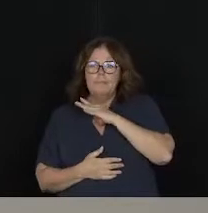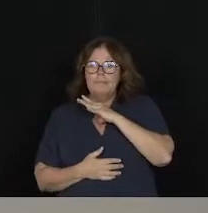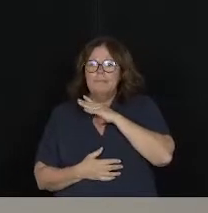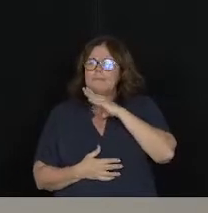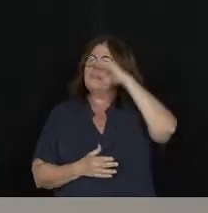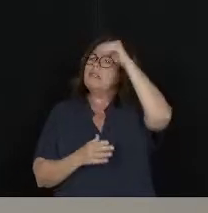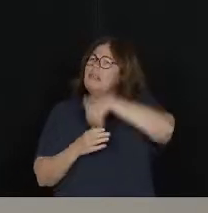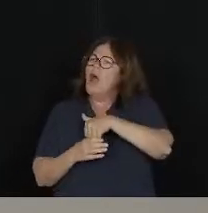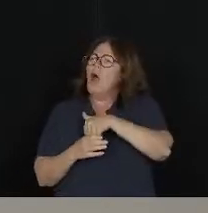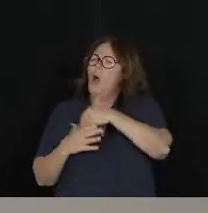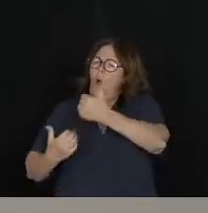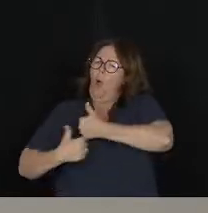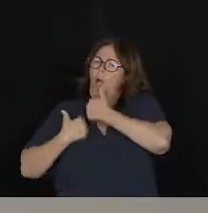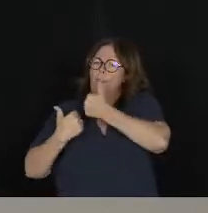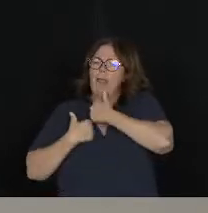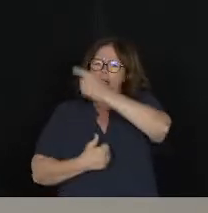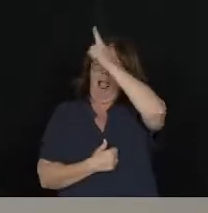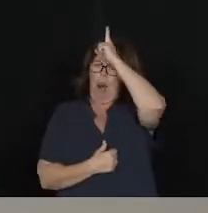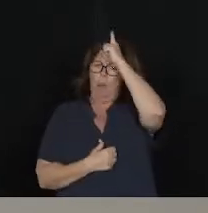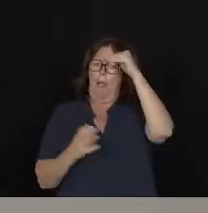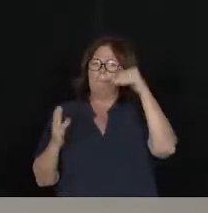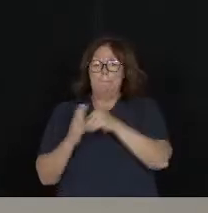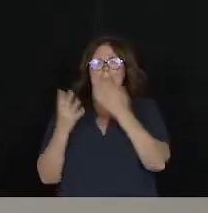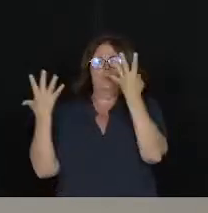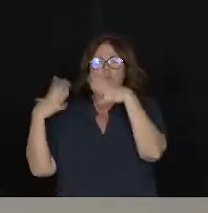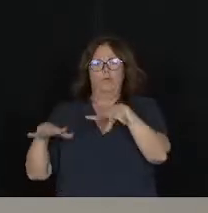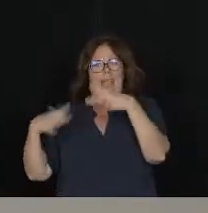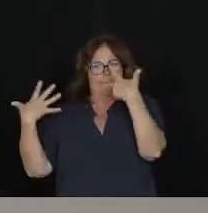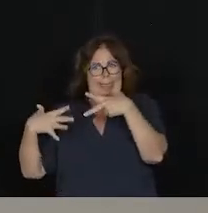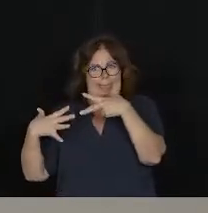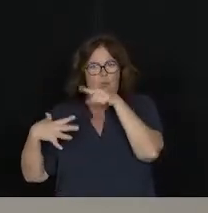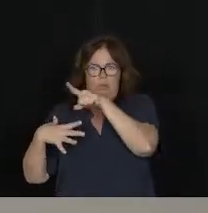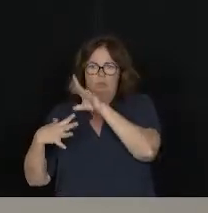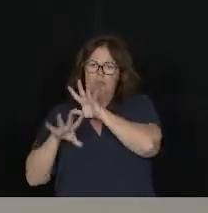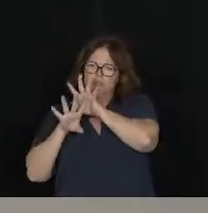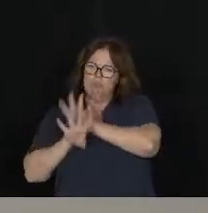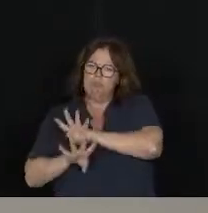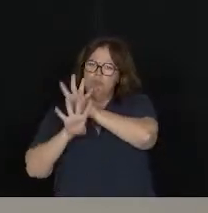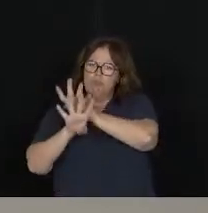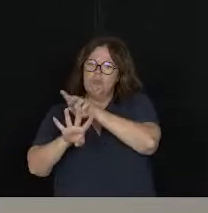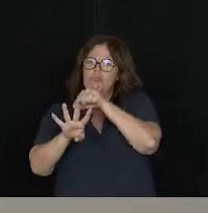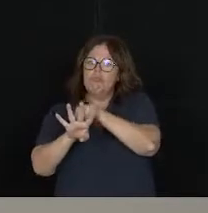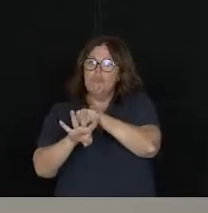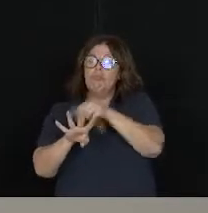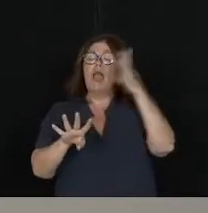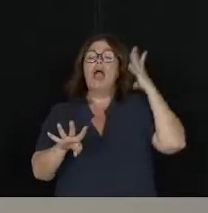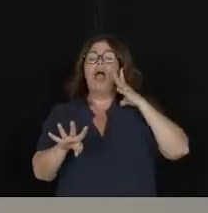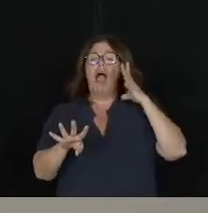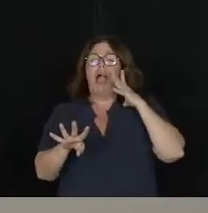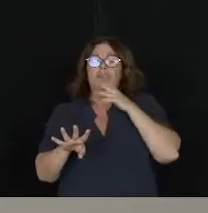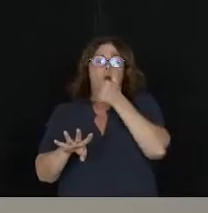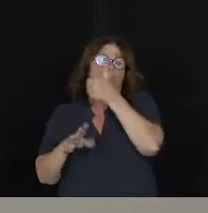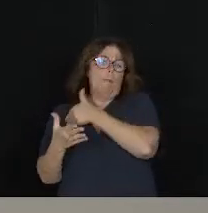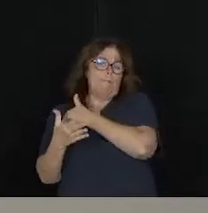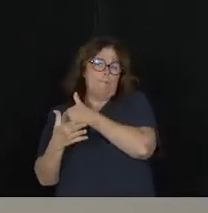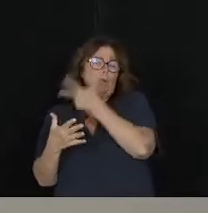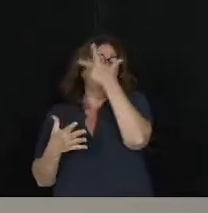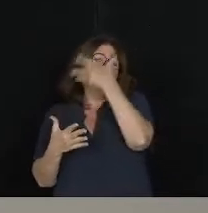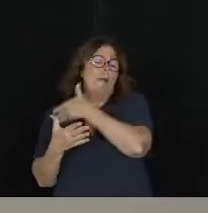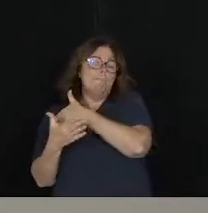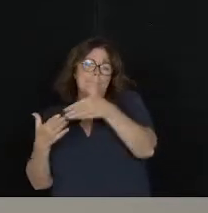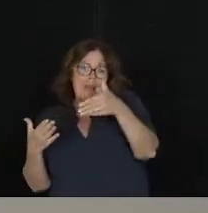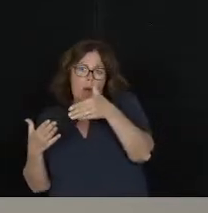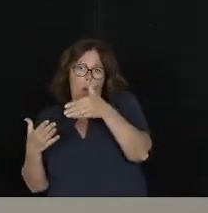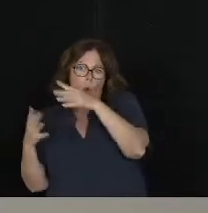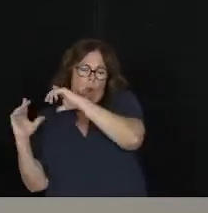Vous avez dans l'armée allemande, à partir de 1918, une armée qui est passée de un peu plus d'un million, de 3 millions de personnes à 100